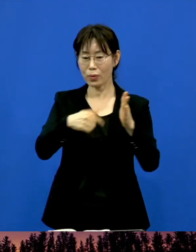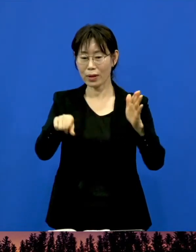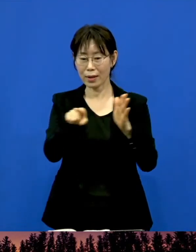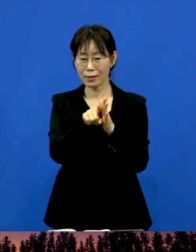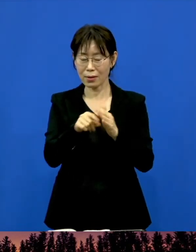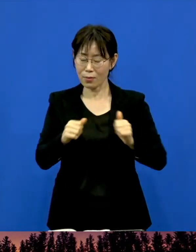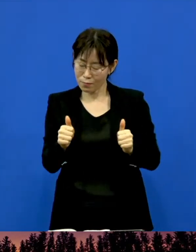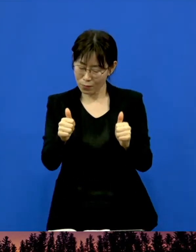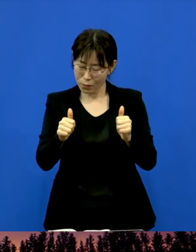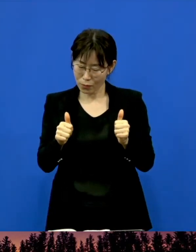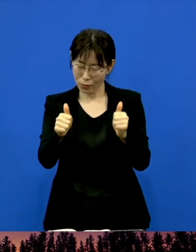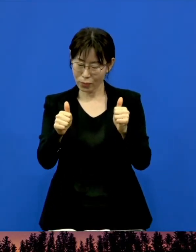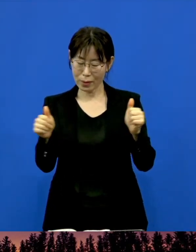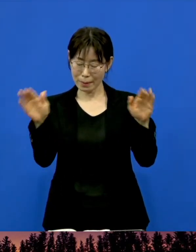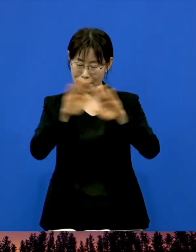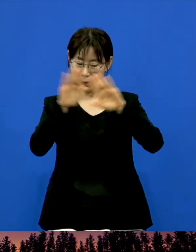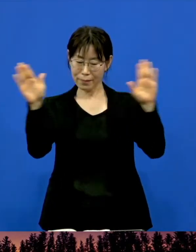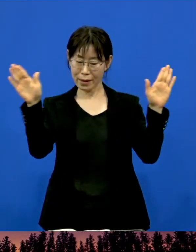때문에.